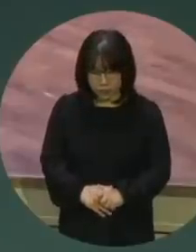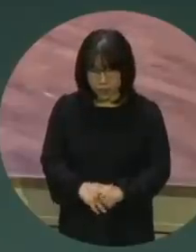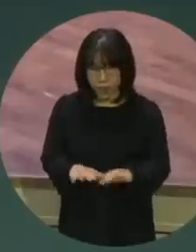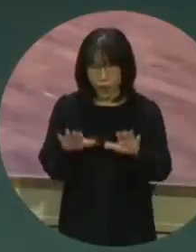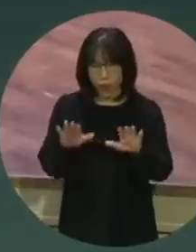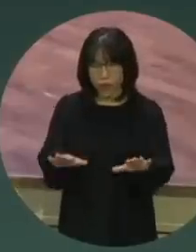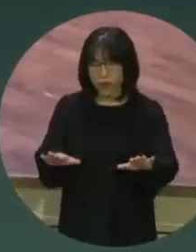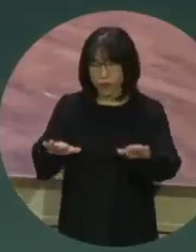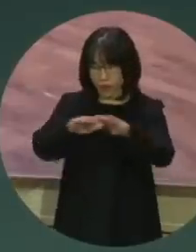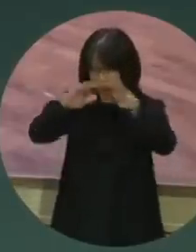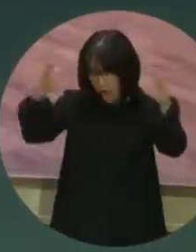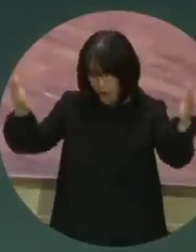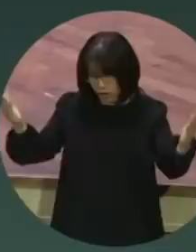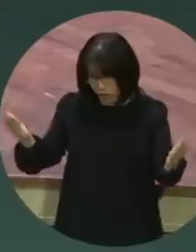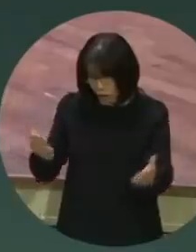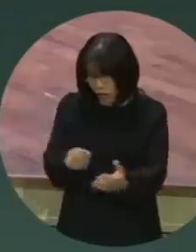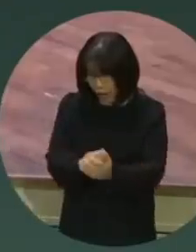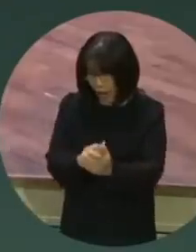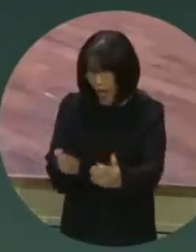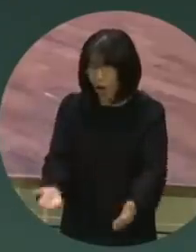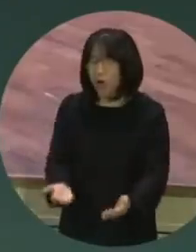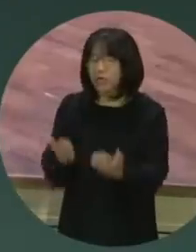오늘은 절대 헌신입니다.